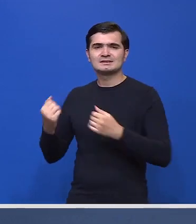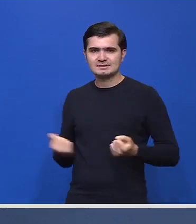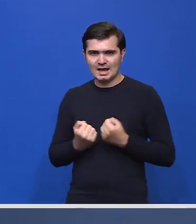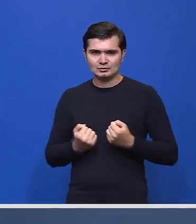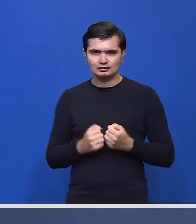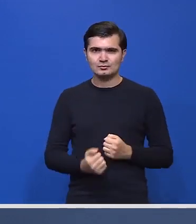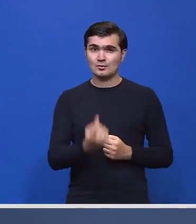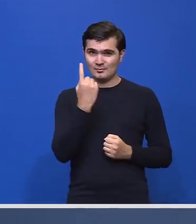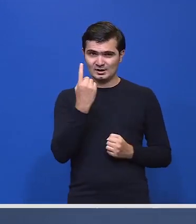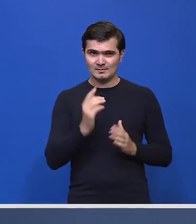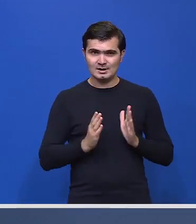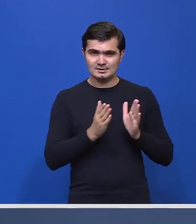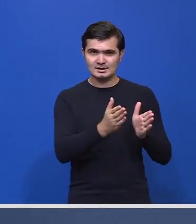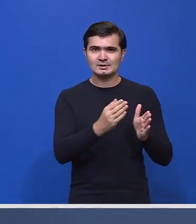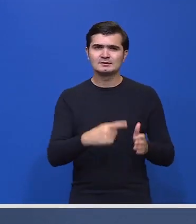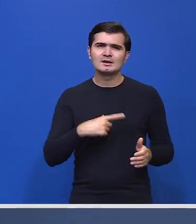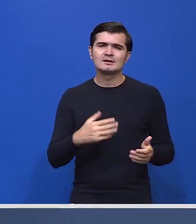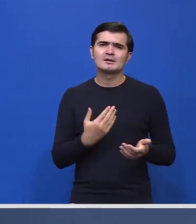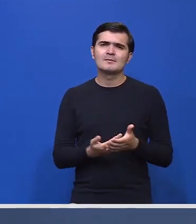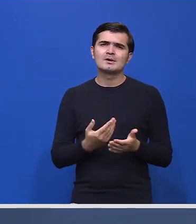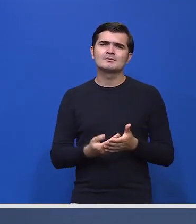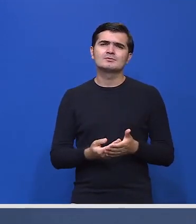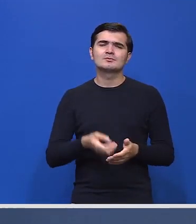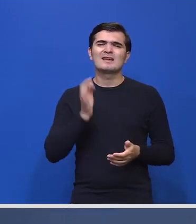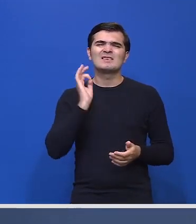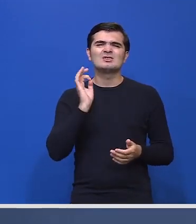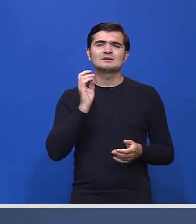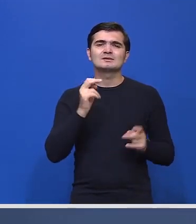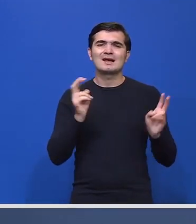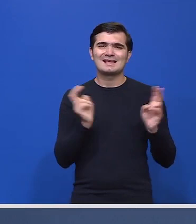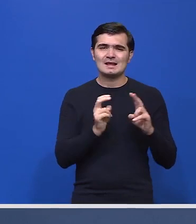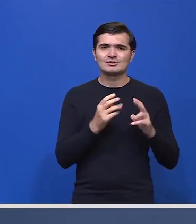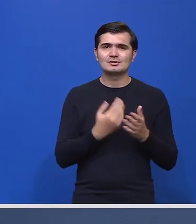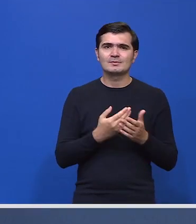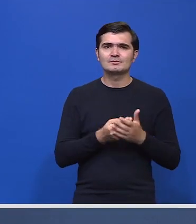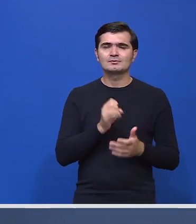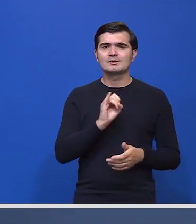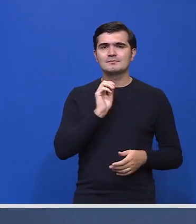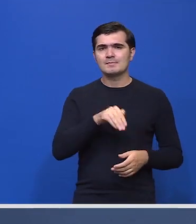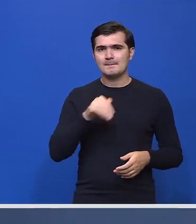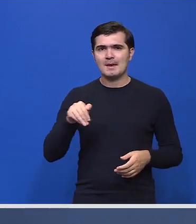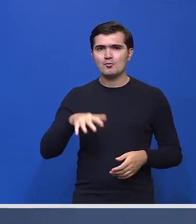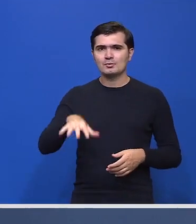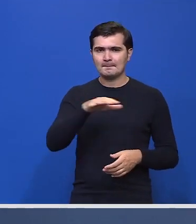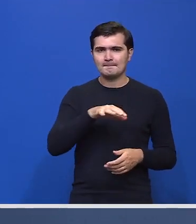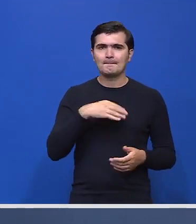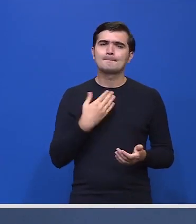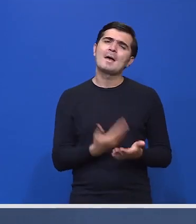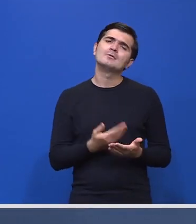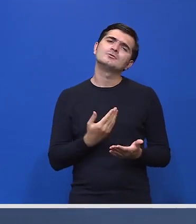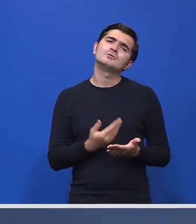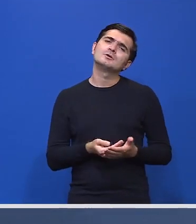primă direcție de acțiune este cea legată de eficiența energetică pentru IMM-uri, așa încât